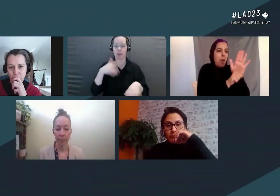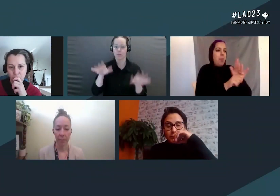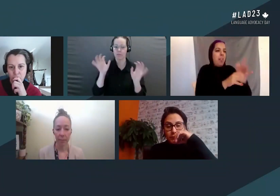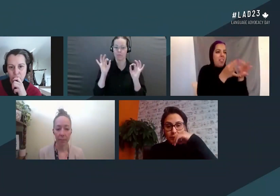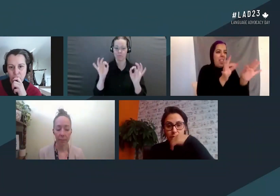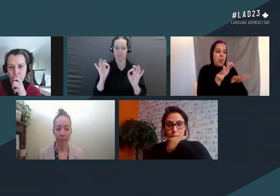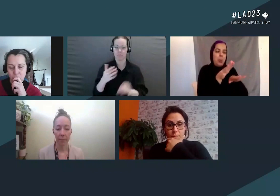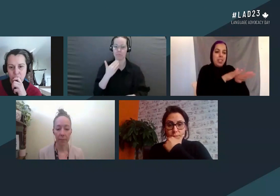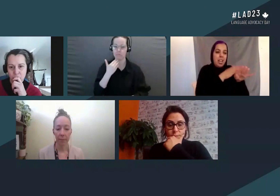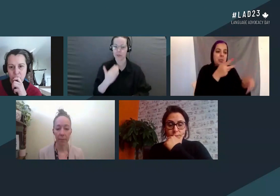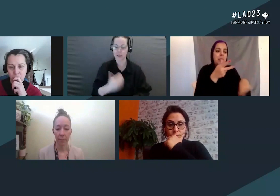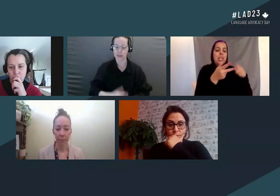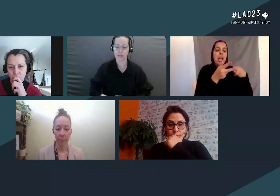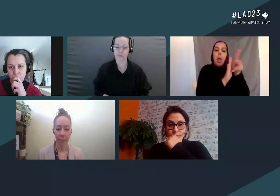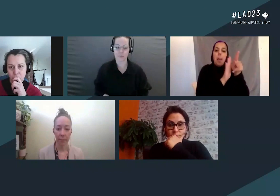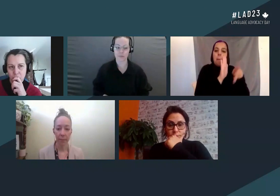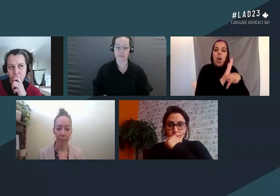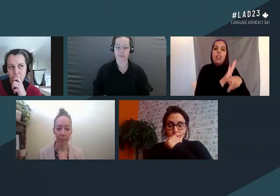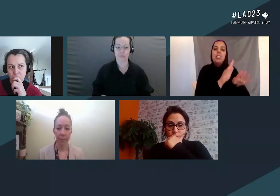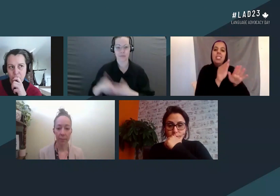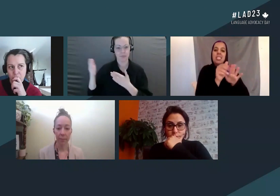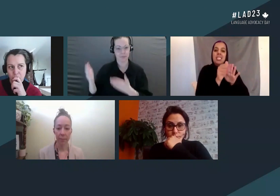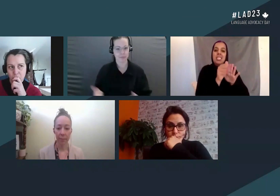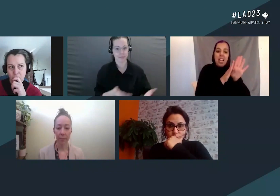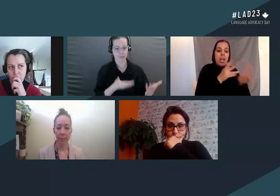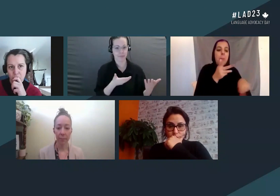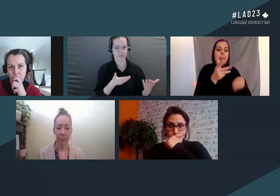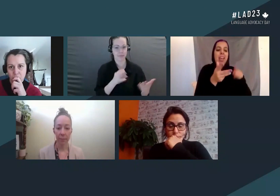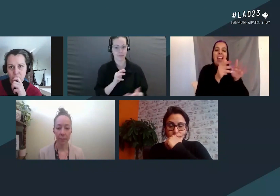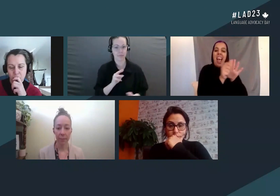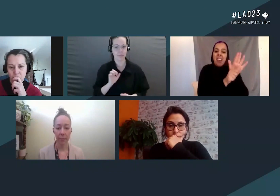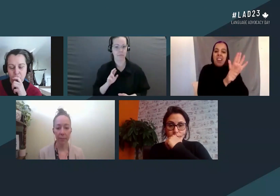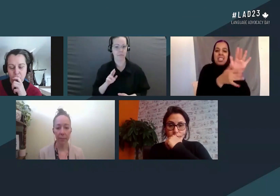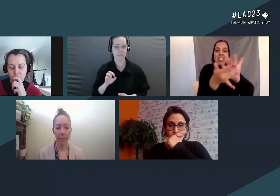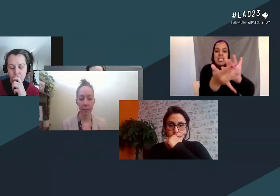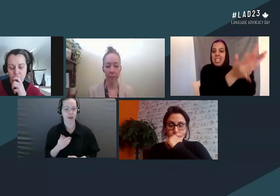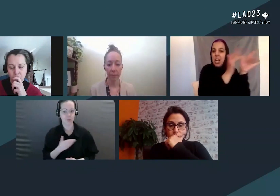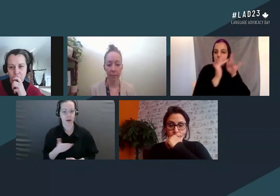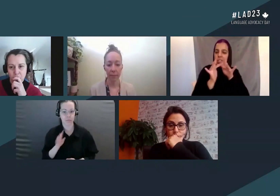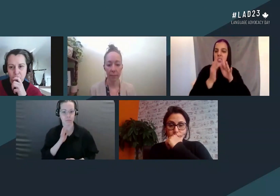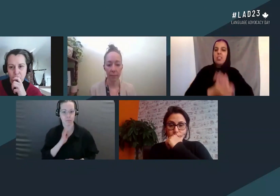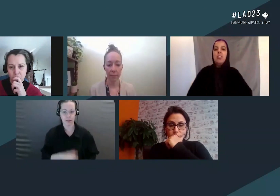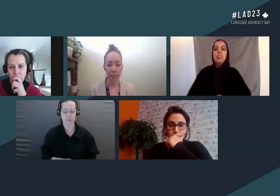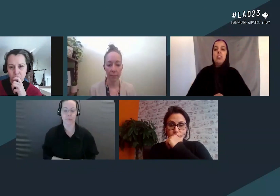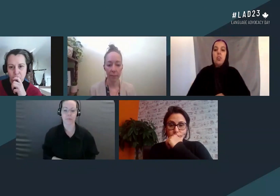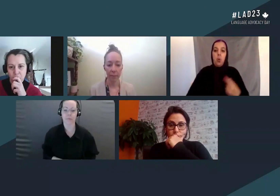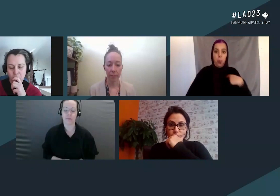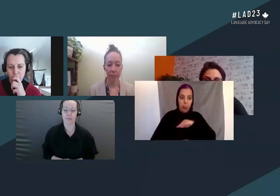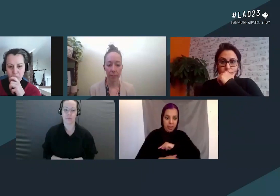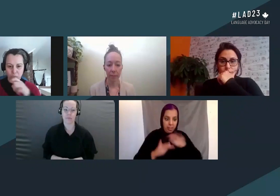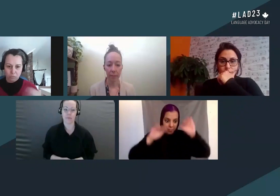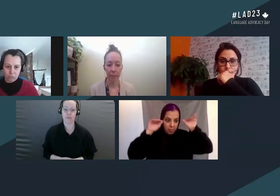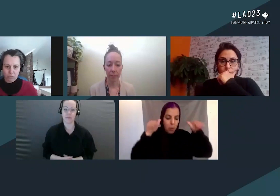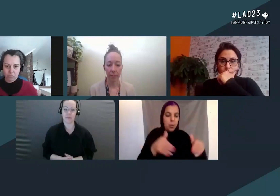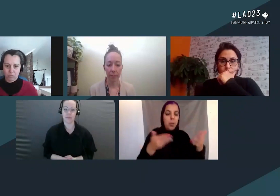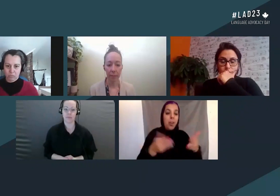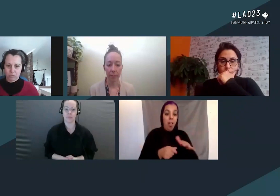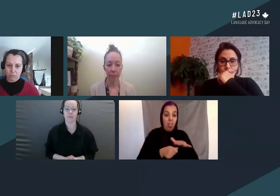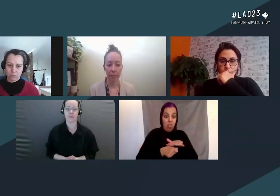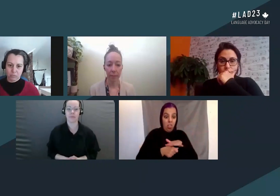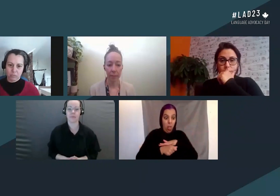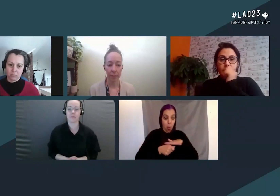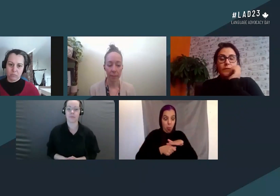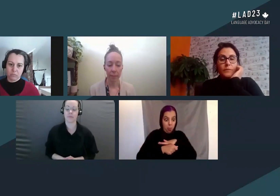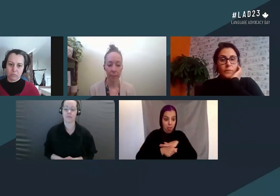l'élaboration de politiques axées sur la sensibilisation. Nous ne sommes pas seulement axés sur le côté local pour fournir